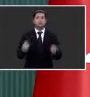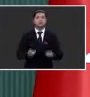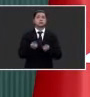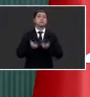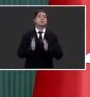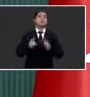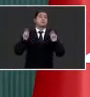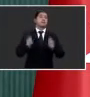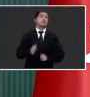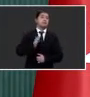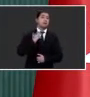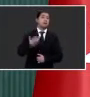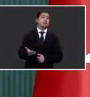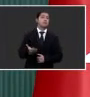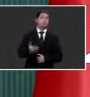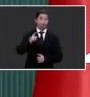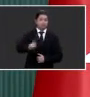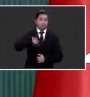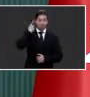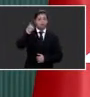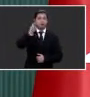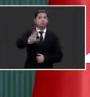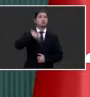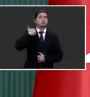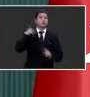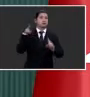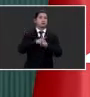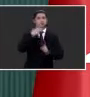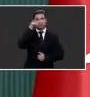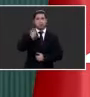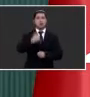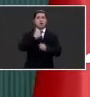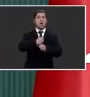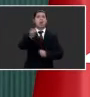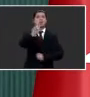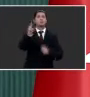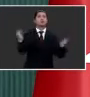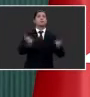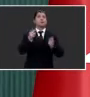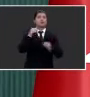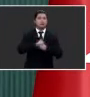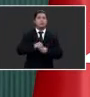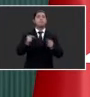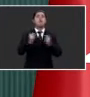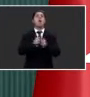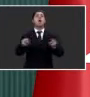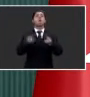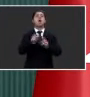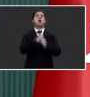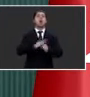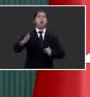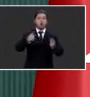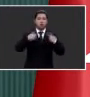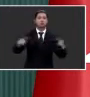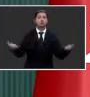devam edeceğiz Önümüzdeki ay katılacağımız G20 zirvesi ve Birleşmiş Milletler genel